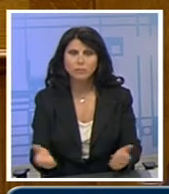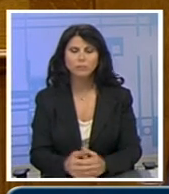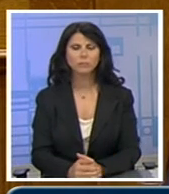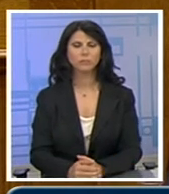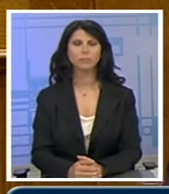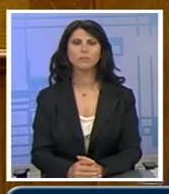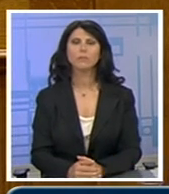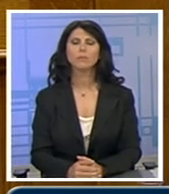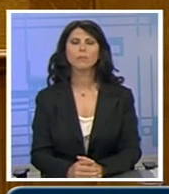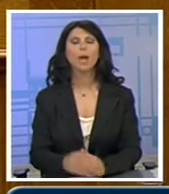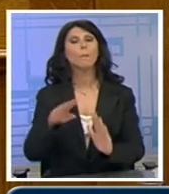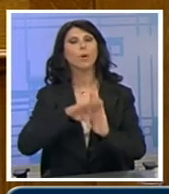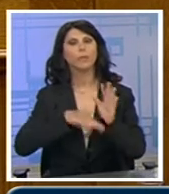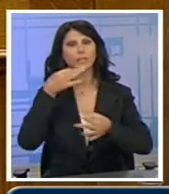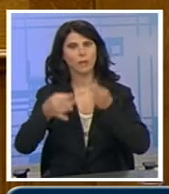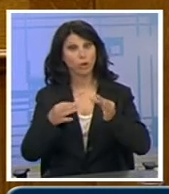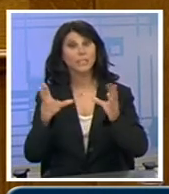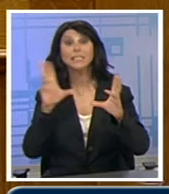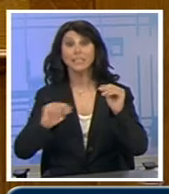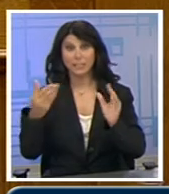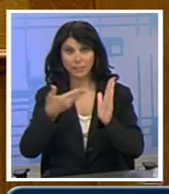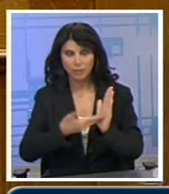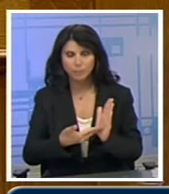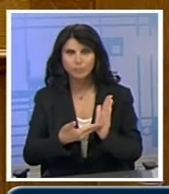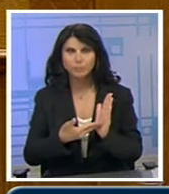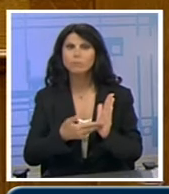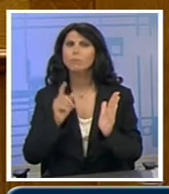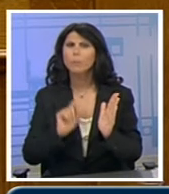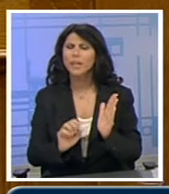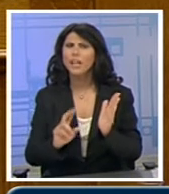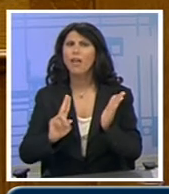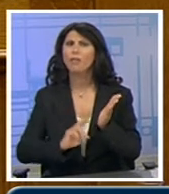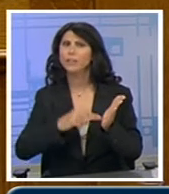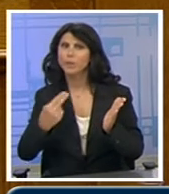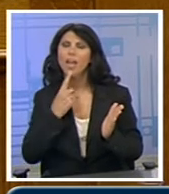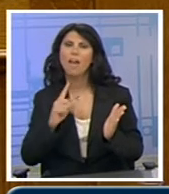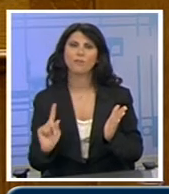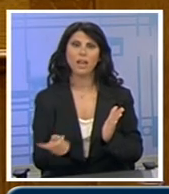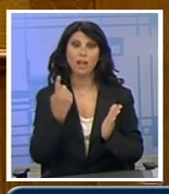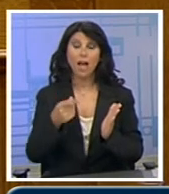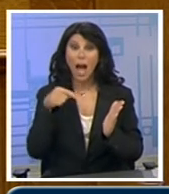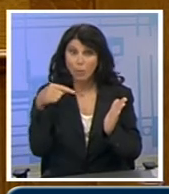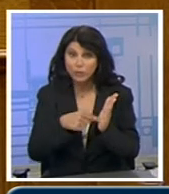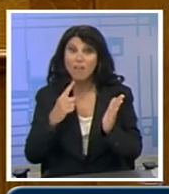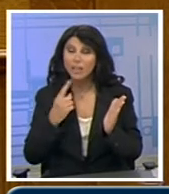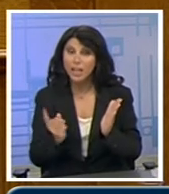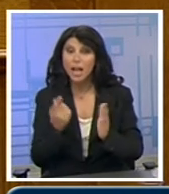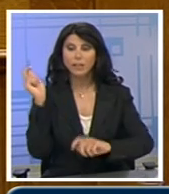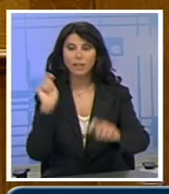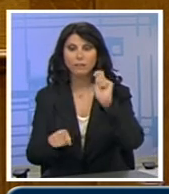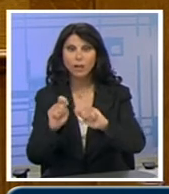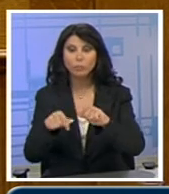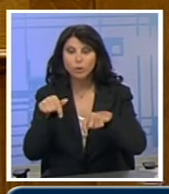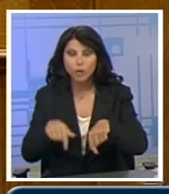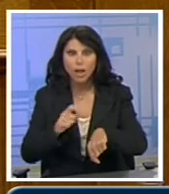Η συζήτηση για τις προγραμματικές δηλώσεις είναι θεσμική ευκαιρία διαμόρφωσης της αναγκαίας